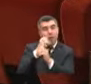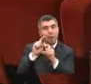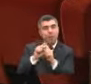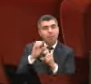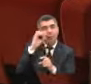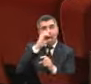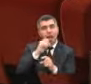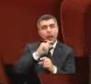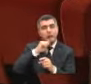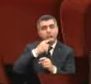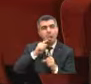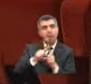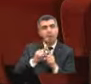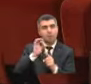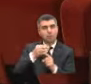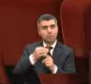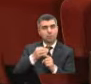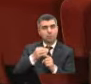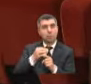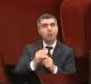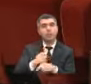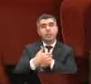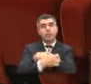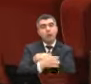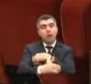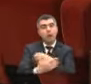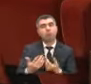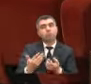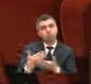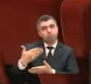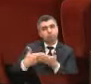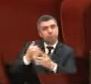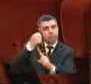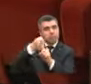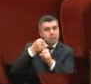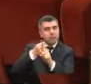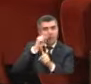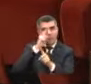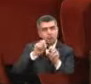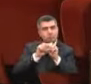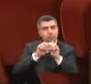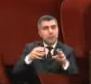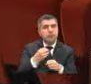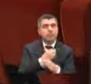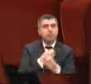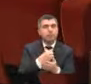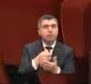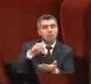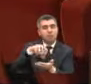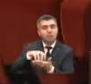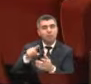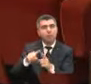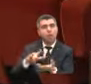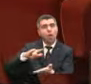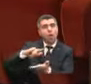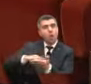والصويره وتارودانت. ثم هناك تطور ملموس في تقدم الاشغال في مجموعه المستشفيات الاقليميه جديده